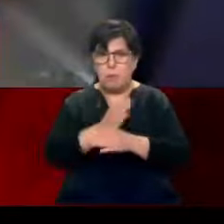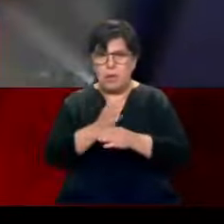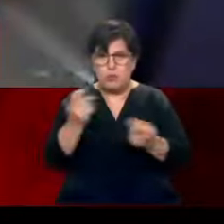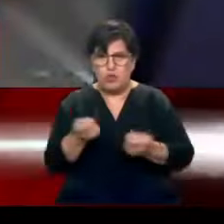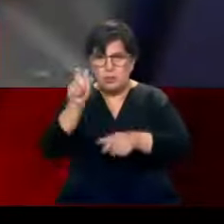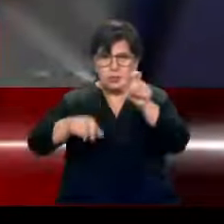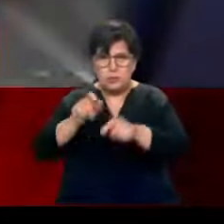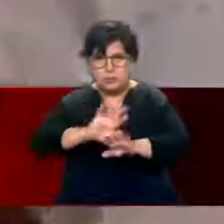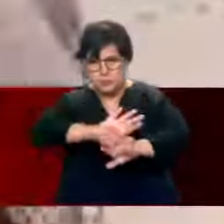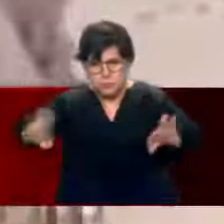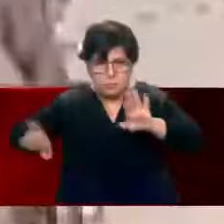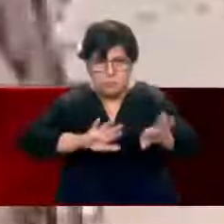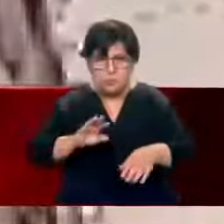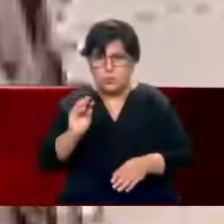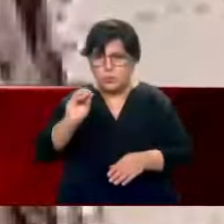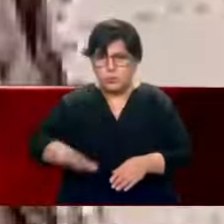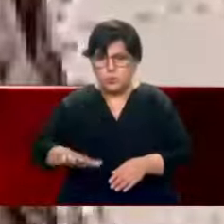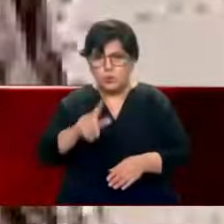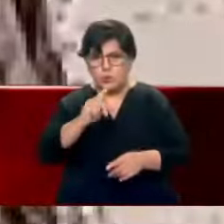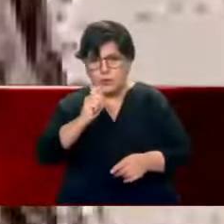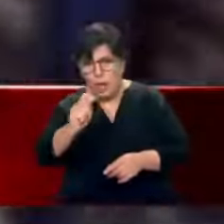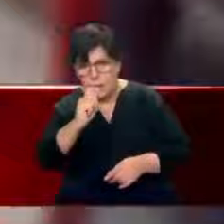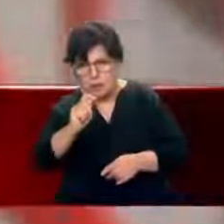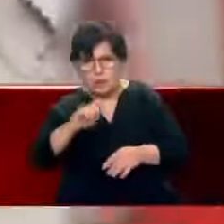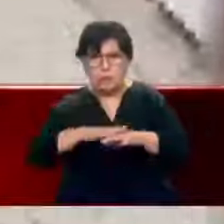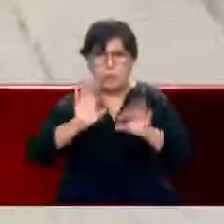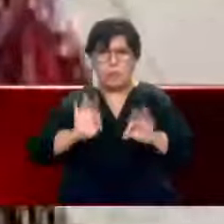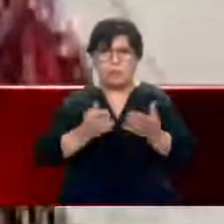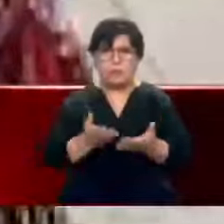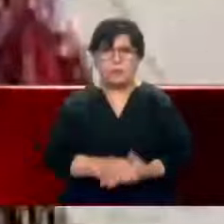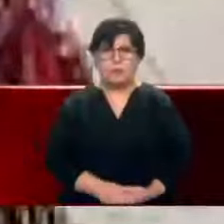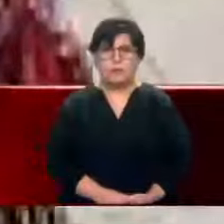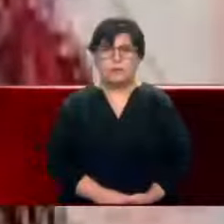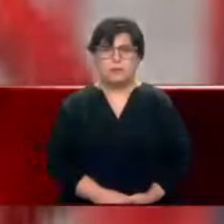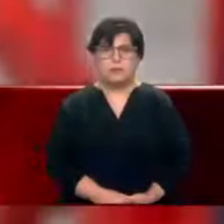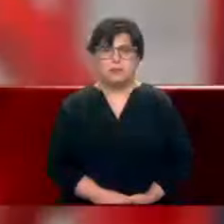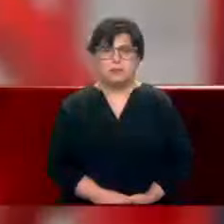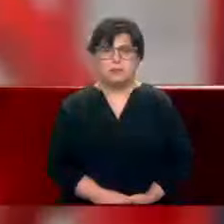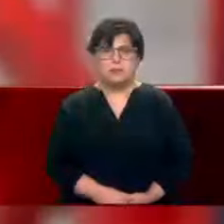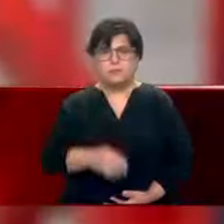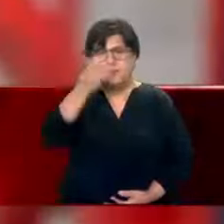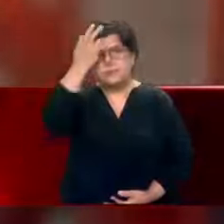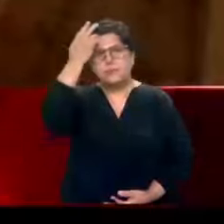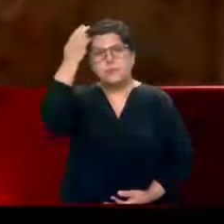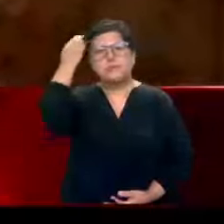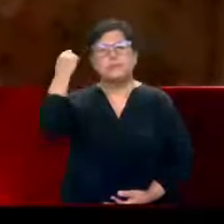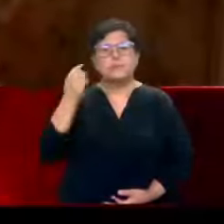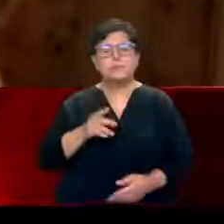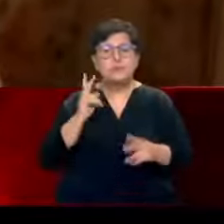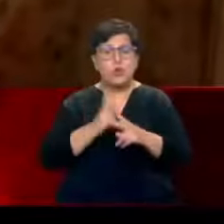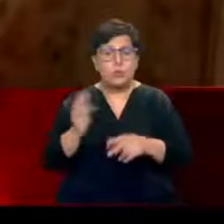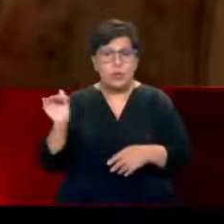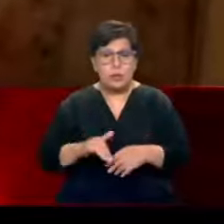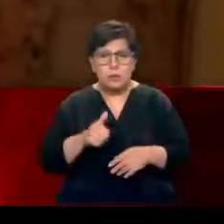araya girdi. Adam bu kez de küçük çocuğu tehdit etmeye başladı. Vallahi seni bıçaklarım. Vallahi. Hemen geldik